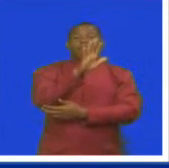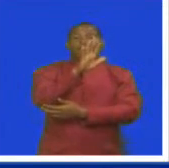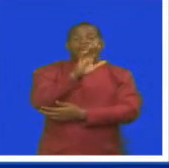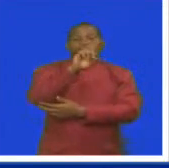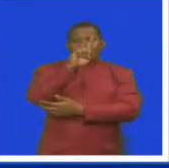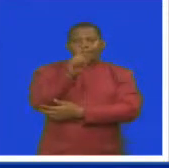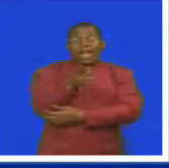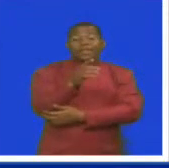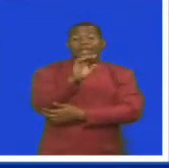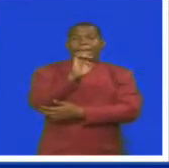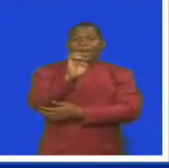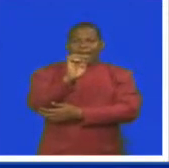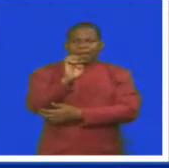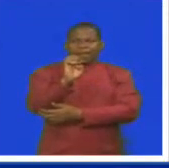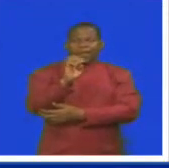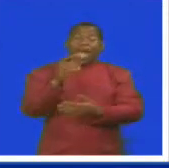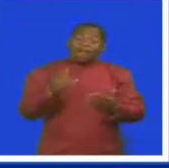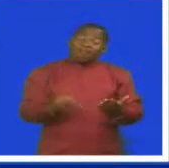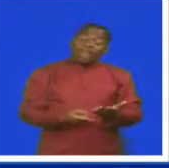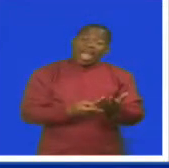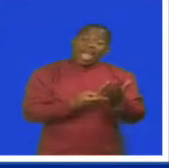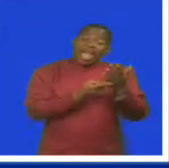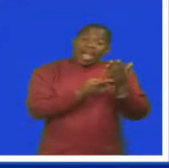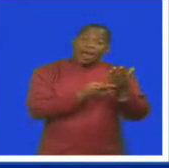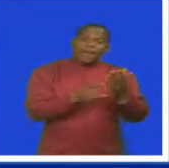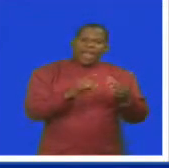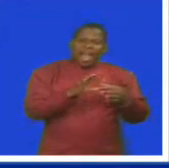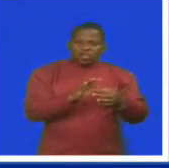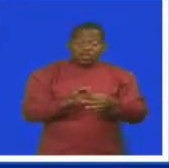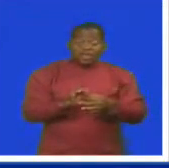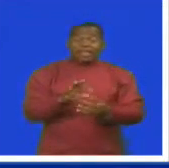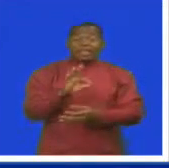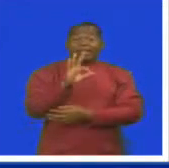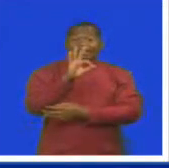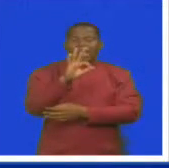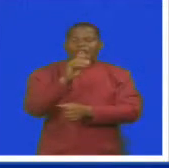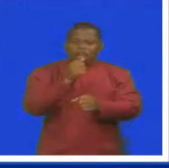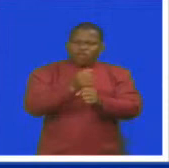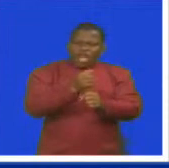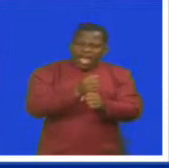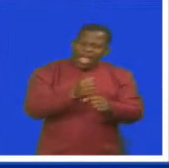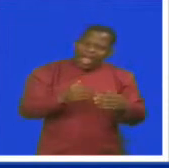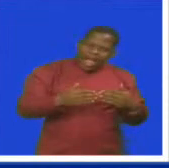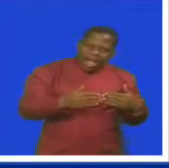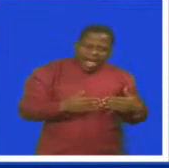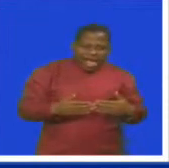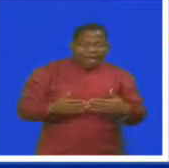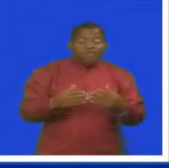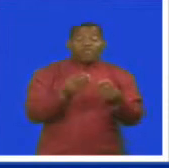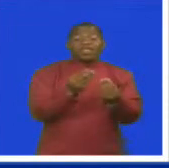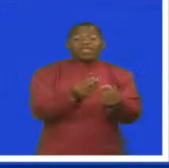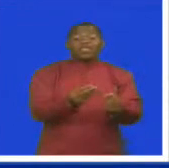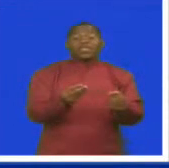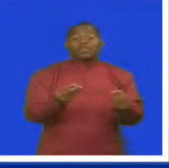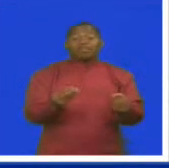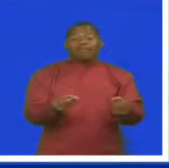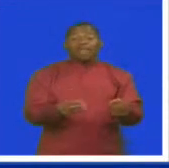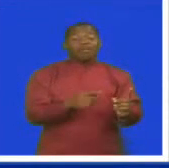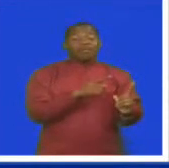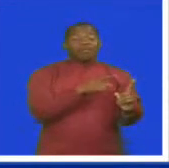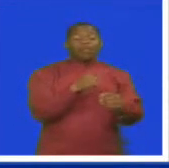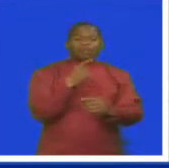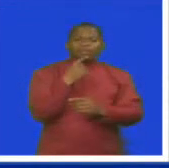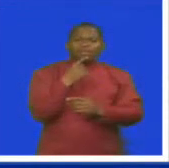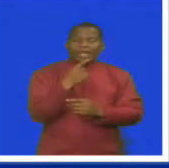letintsafu letisebenta nebantfwana ngekusho kwemphathi walelibhange Dennis Mbingo lemali ihlose kulekelela emakhaya ebantfwana labede